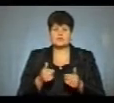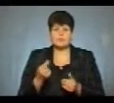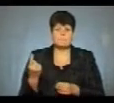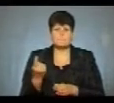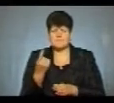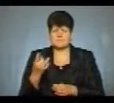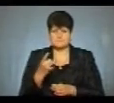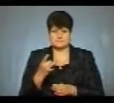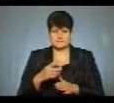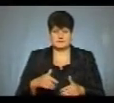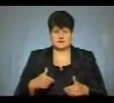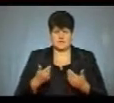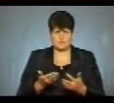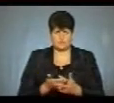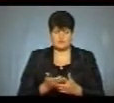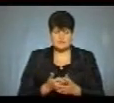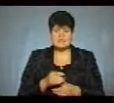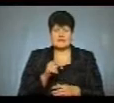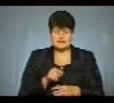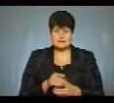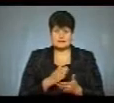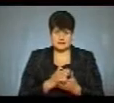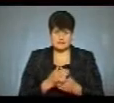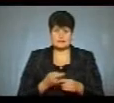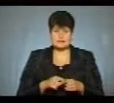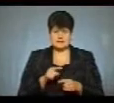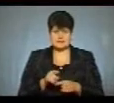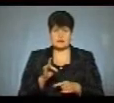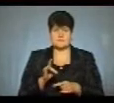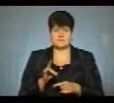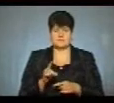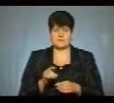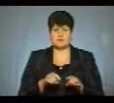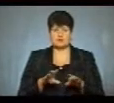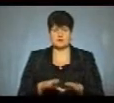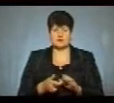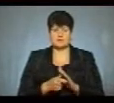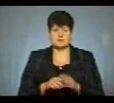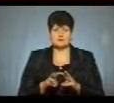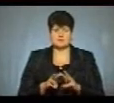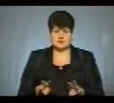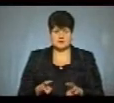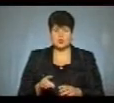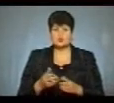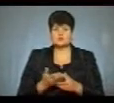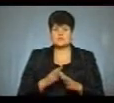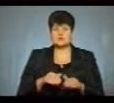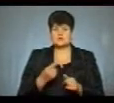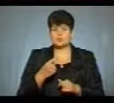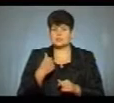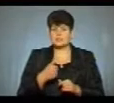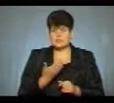перше звертаються за субсидією, і на них діє ця редакція постанови Кабінету міністрів. Ми знаємо, що субсидія призначається на рік, тобто